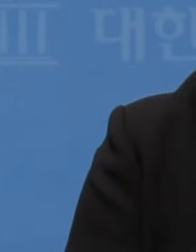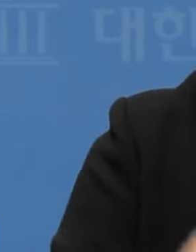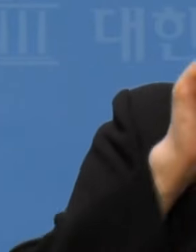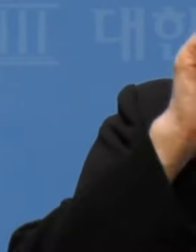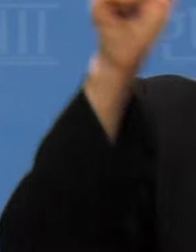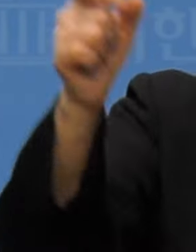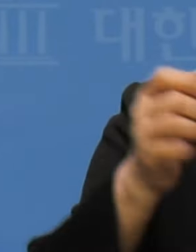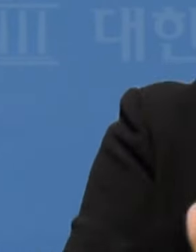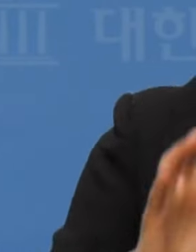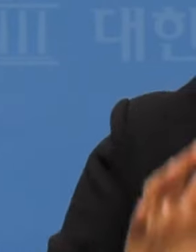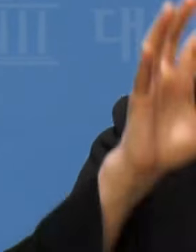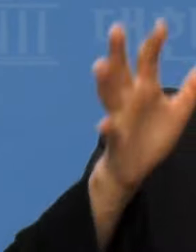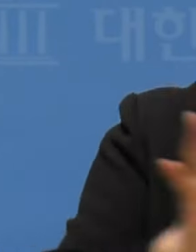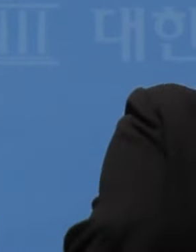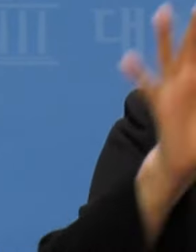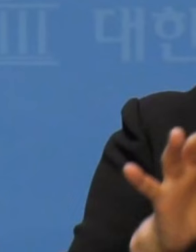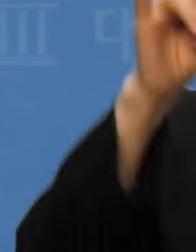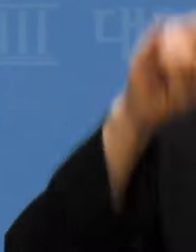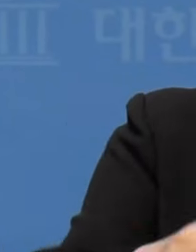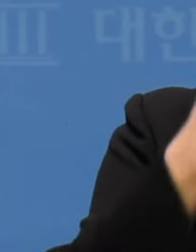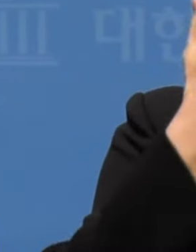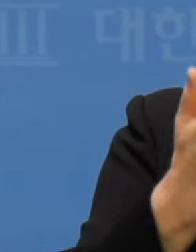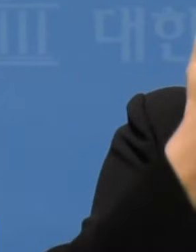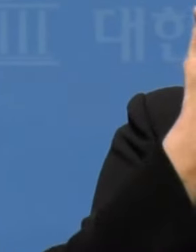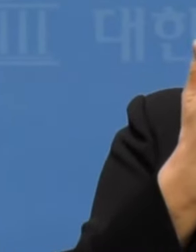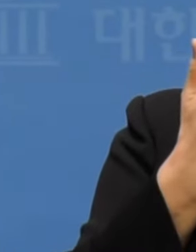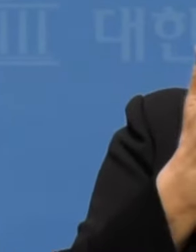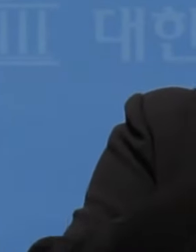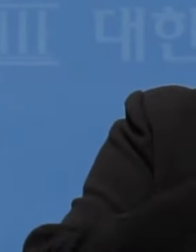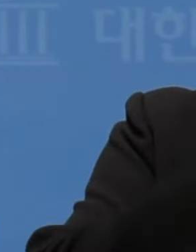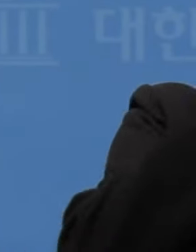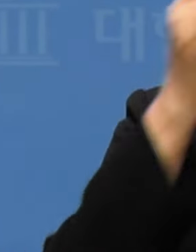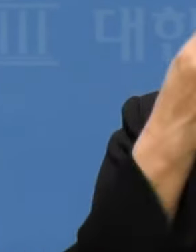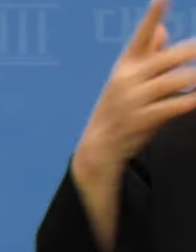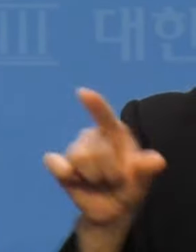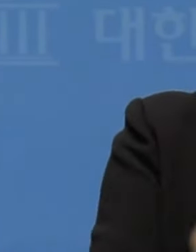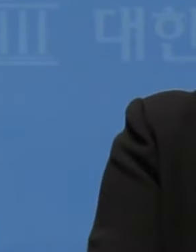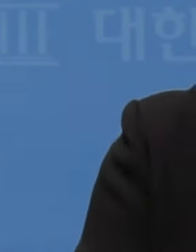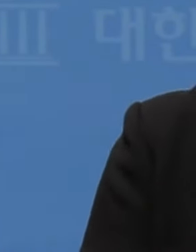머지않아 세계 경제 규모 5위의 위치에 올라설 수 있다고 저는 감히 확신합니다.